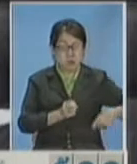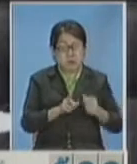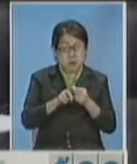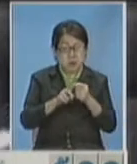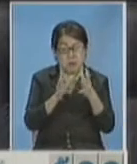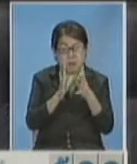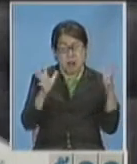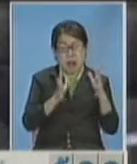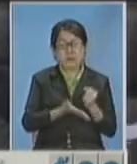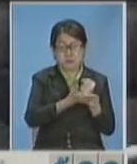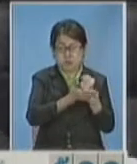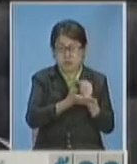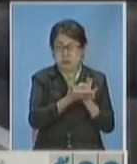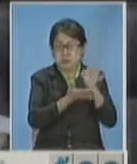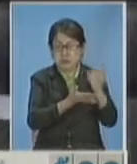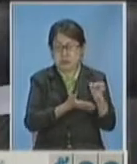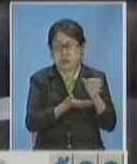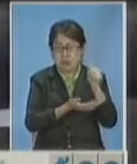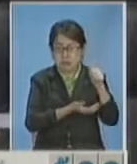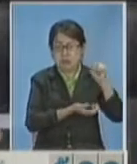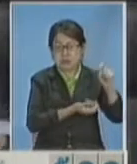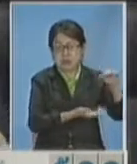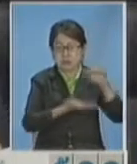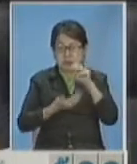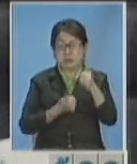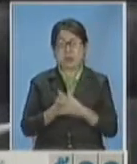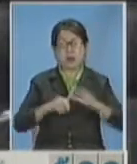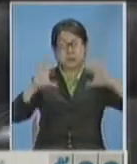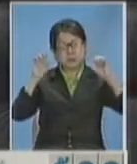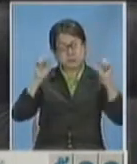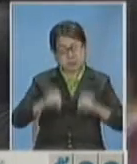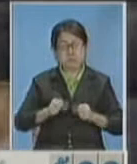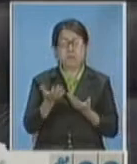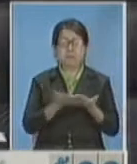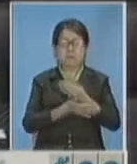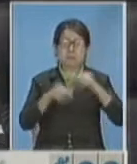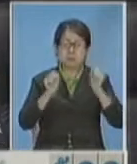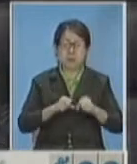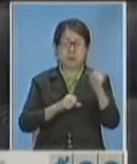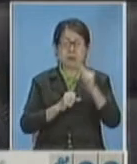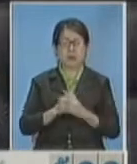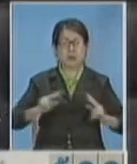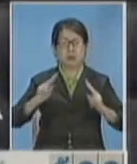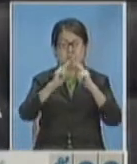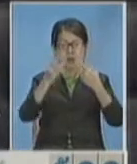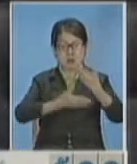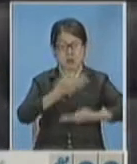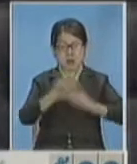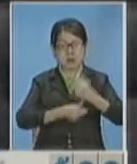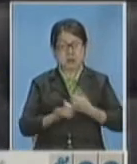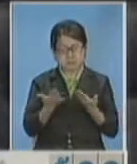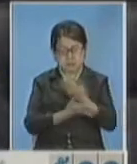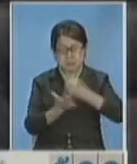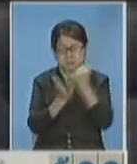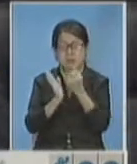ยเหลือพี่น้องเกษตรกรชาวกัมพูชาผลจากมติครม.ดังกล่าวก็ทำให้ทางกระทรวงพาณิชย์ได้ไปออกระเบียบ